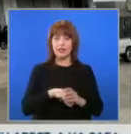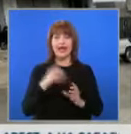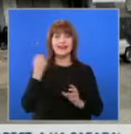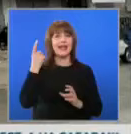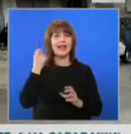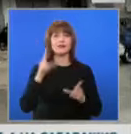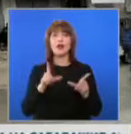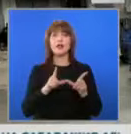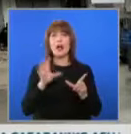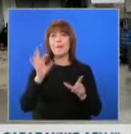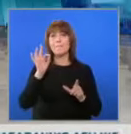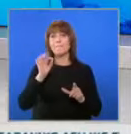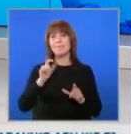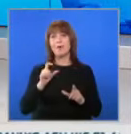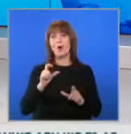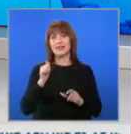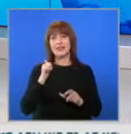Давид Барнея.